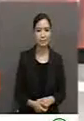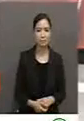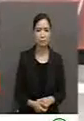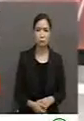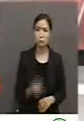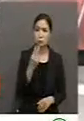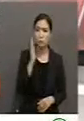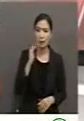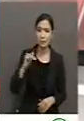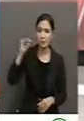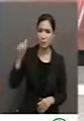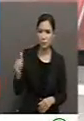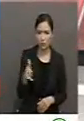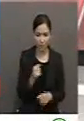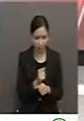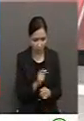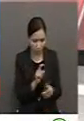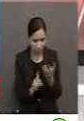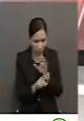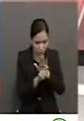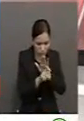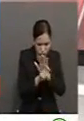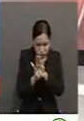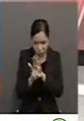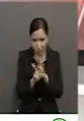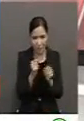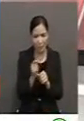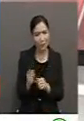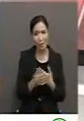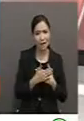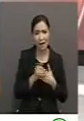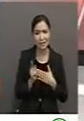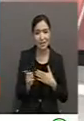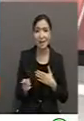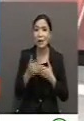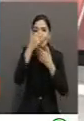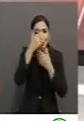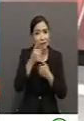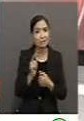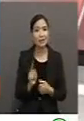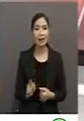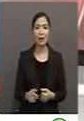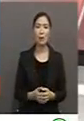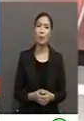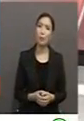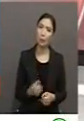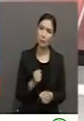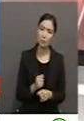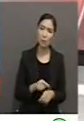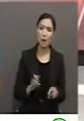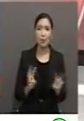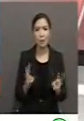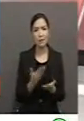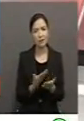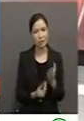ดูพี่บรรเจิดประกอบหุ่นยนต์ไปก็ต้องบอกเลยค่ะว่าเป็นงานอดิเรกที่รักจริงๆค่ะแต่ที่น่าสนใจไปกว่านั้นคืออันอดิเรกและสร้างรายได้ด้วย